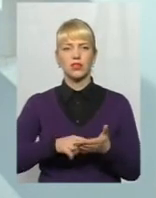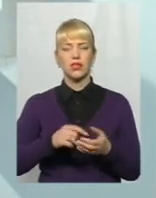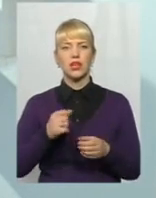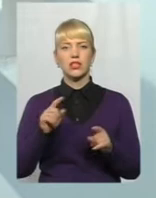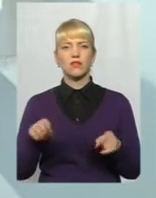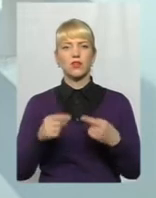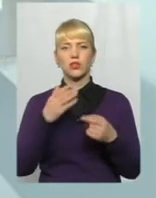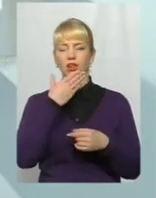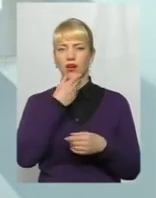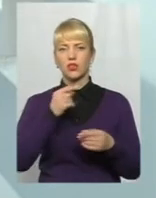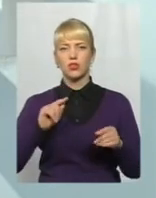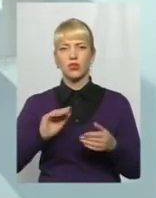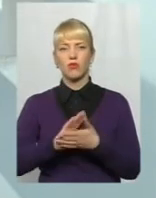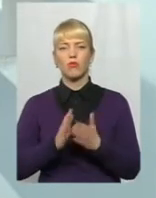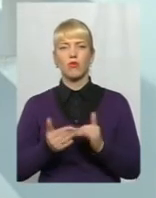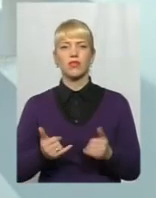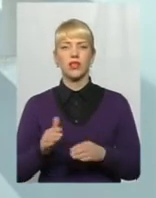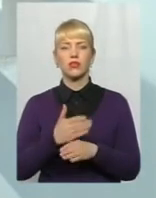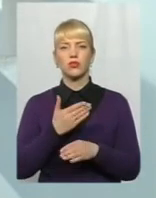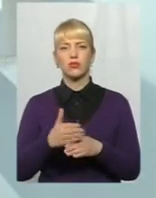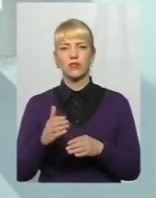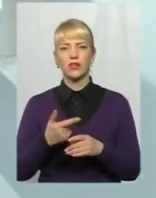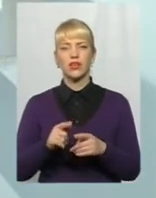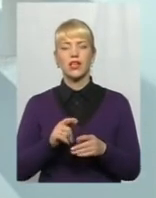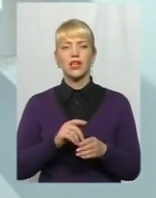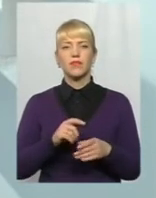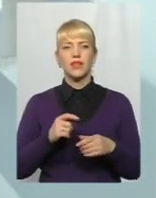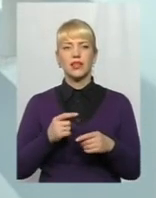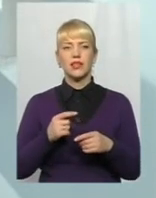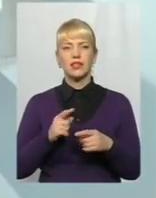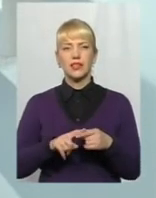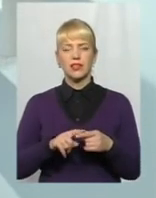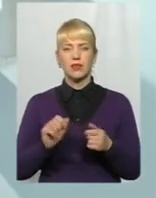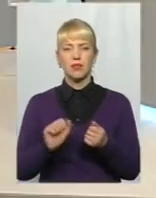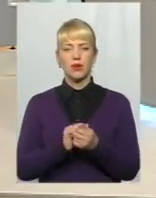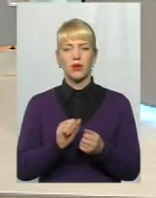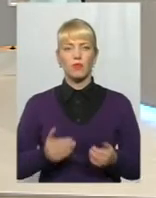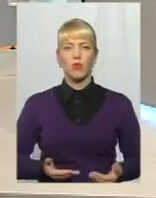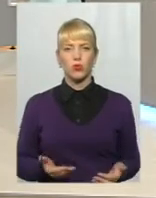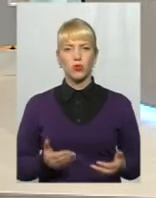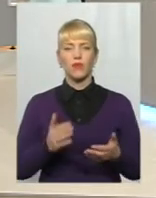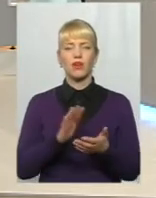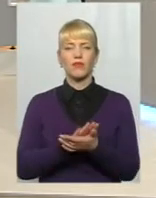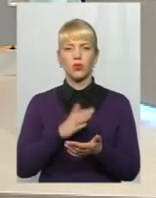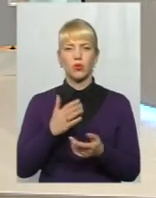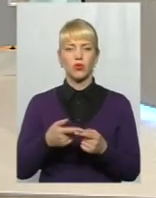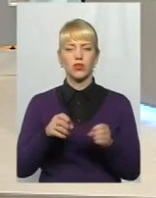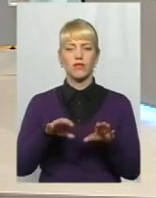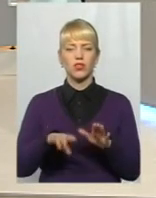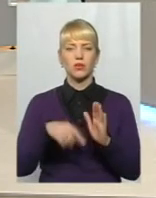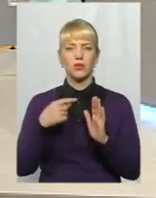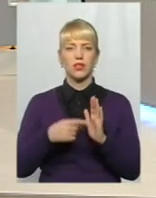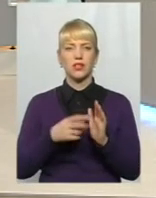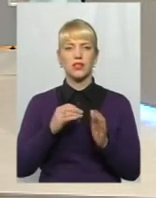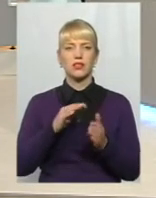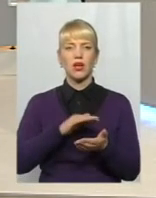умови для сортування, для утилізації оцих побутових відходів, вирішення питання з нашим полігоном. Робочою групою було